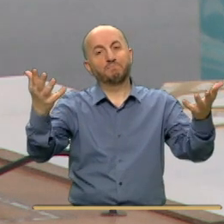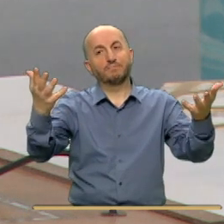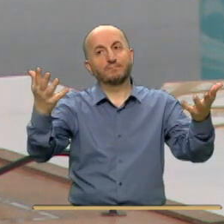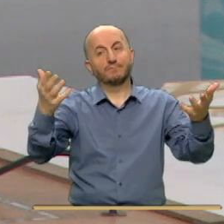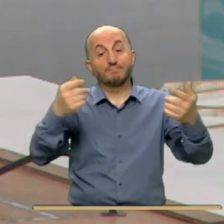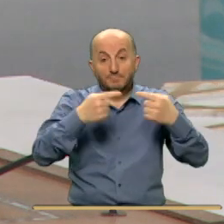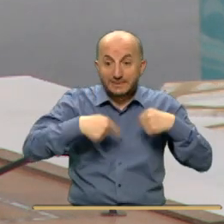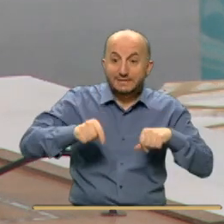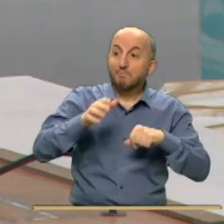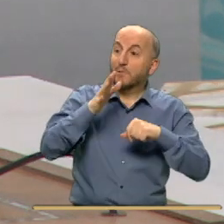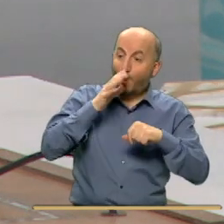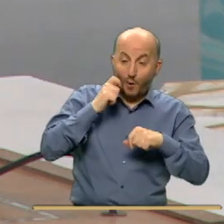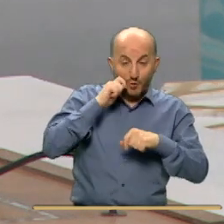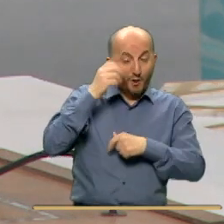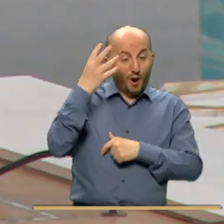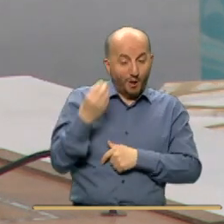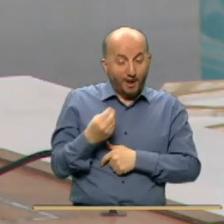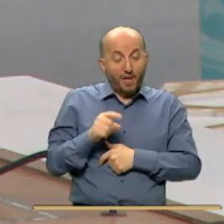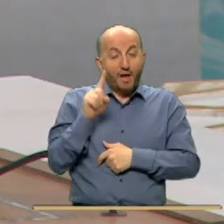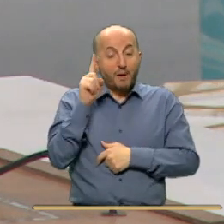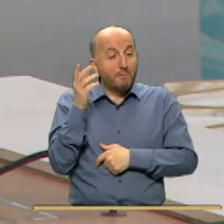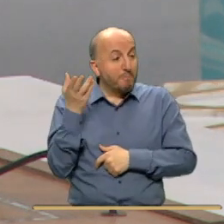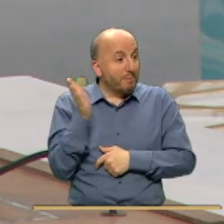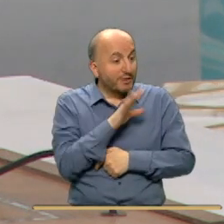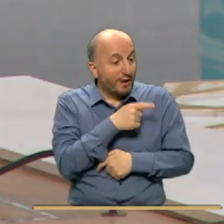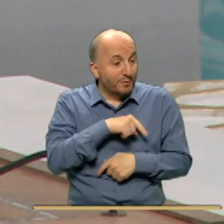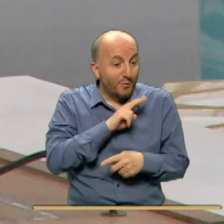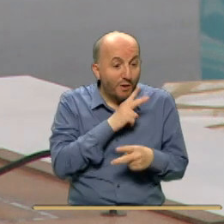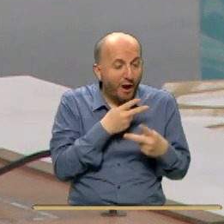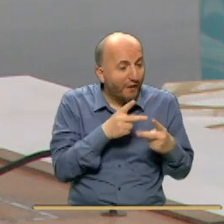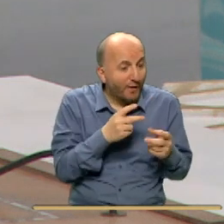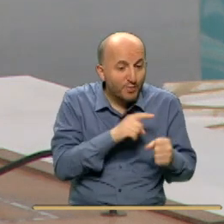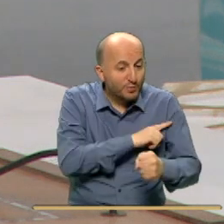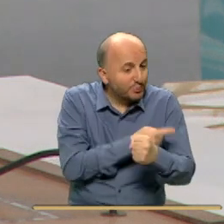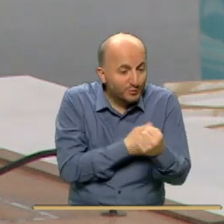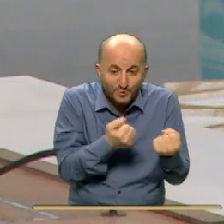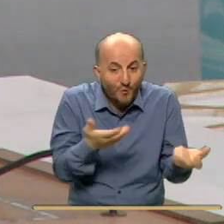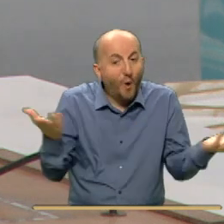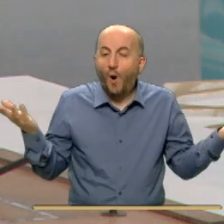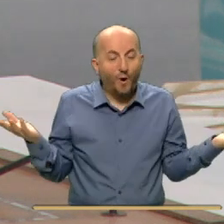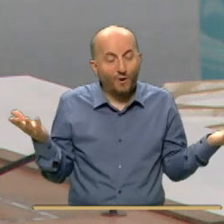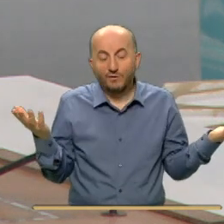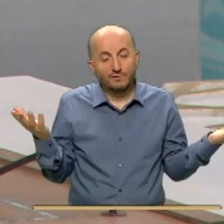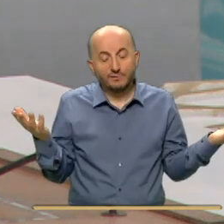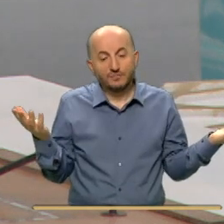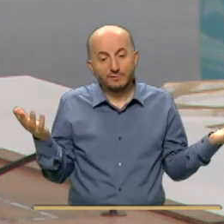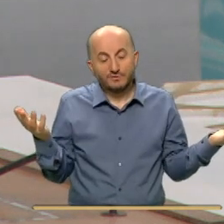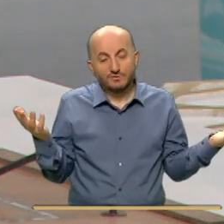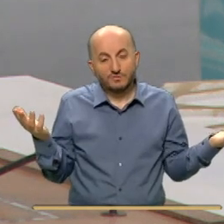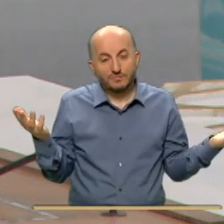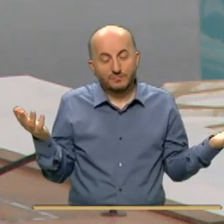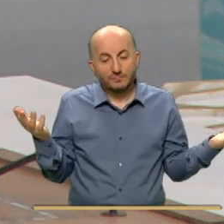Çünkü biz biliyoruz ki Müslüman olarak Allah'tan başka bizim günahlarımızı affedecek hiçbir güç ve kudret yok kardeşlerim.